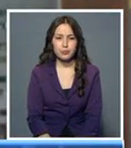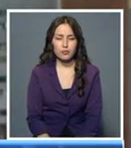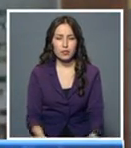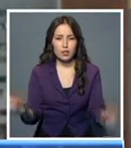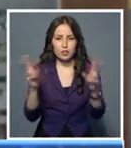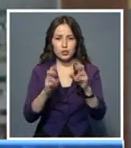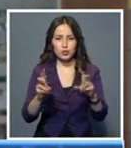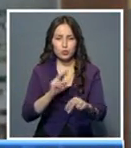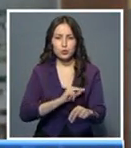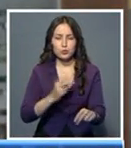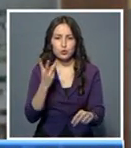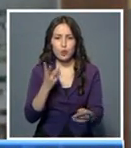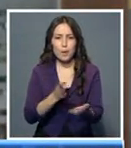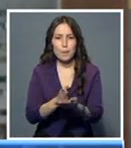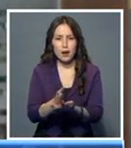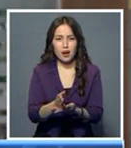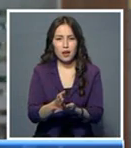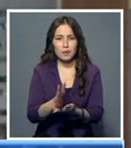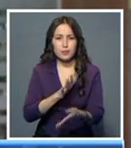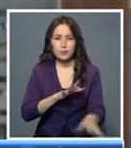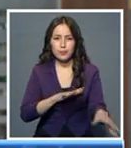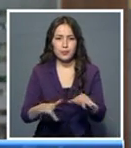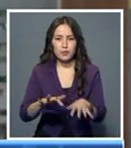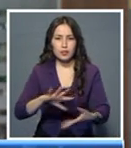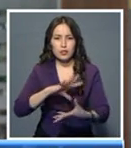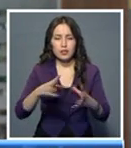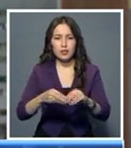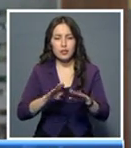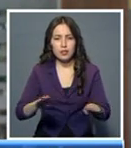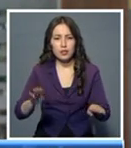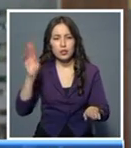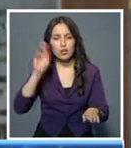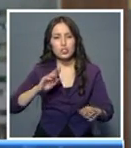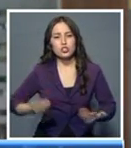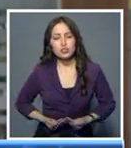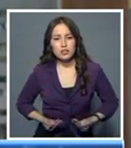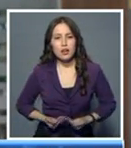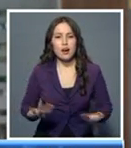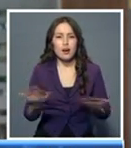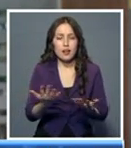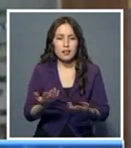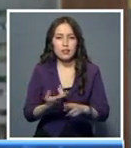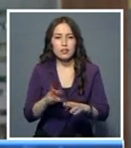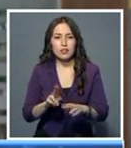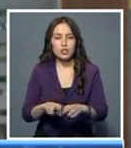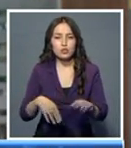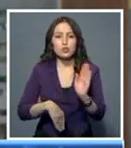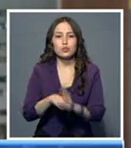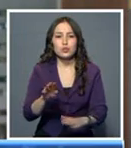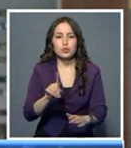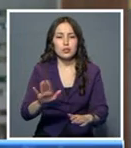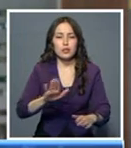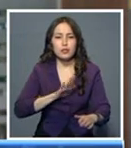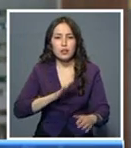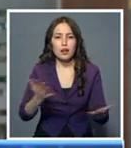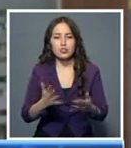Зерттеу жұмысын 3 негізгі бағыт бойынша жүргіздік. Балалардың жалпы әл-ауқаты қалай, оны жақсарту үшін қандай шаралар атқарылып жатыр, және